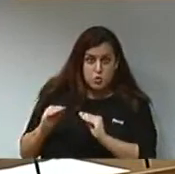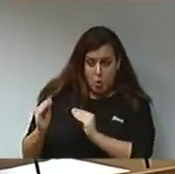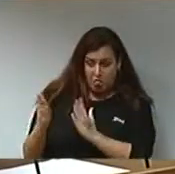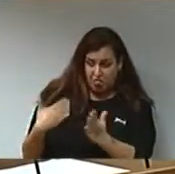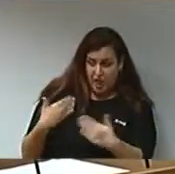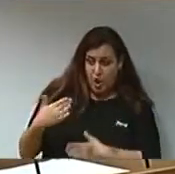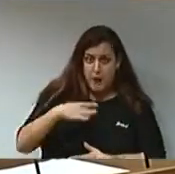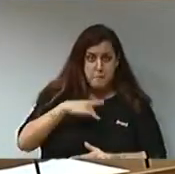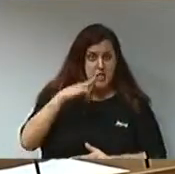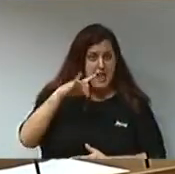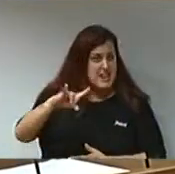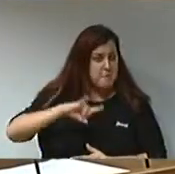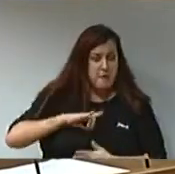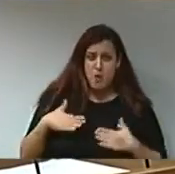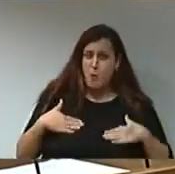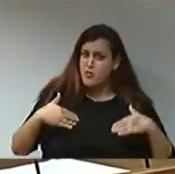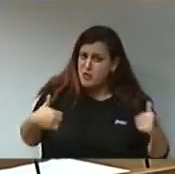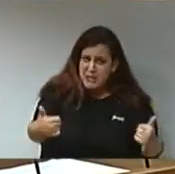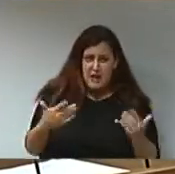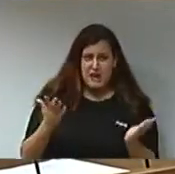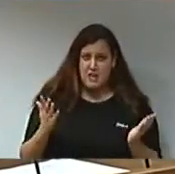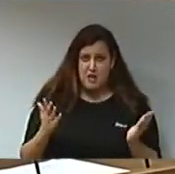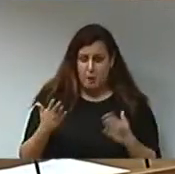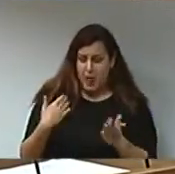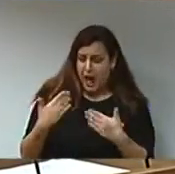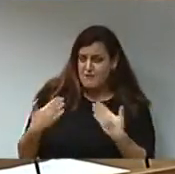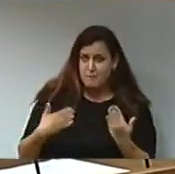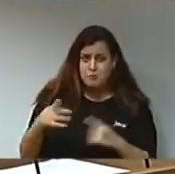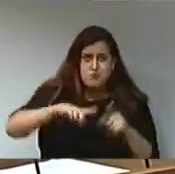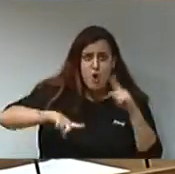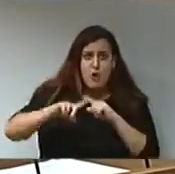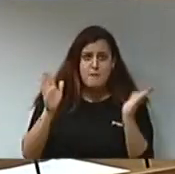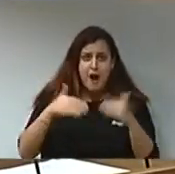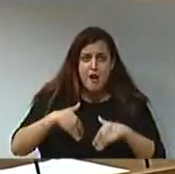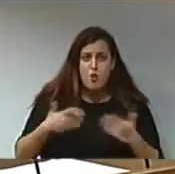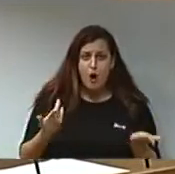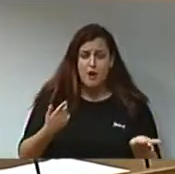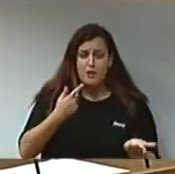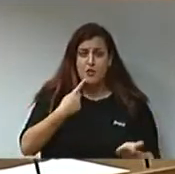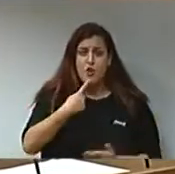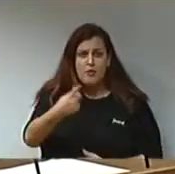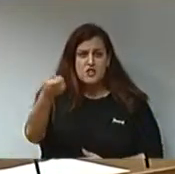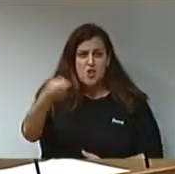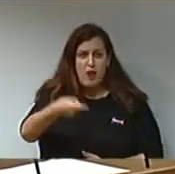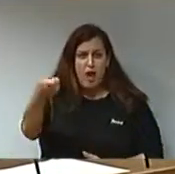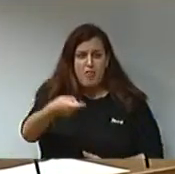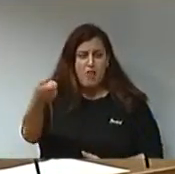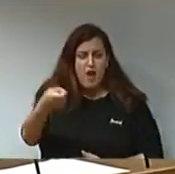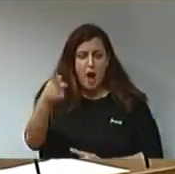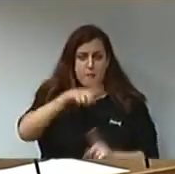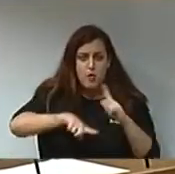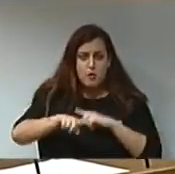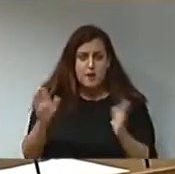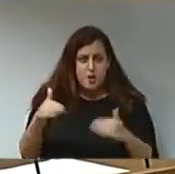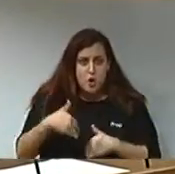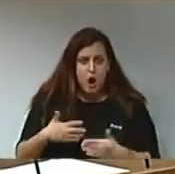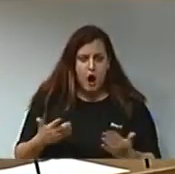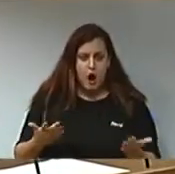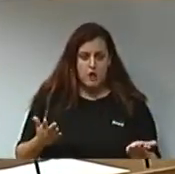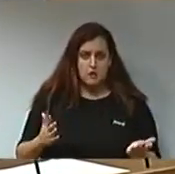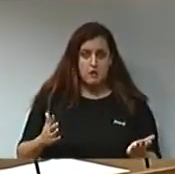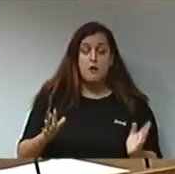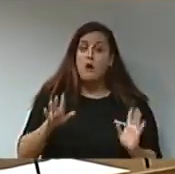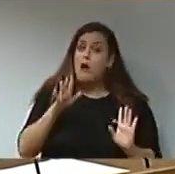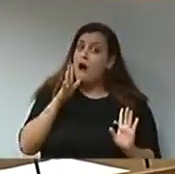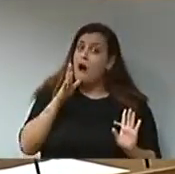Pot alçar el telèfon i en qualsevol moment jo estic disposat a dialogar amb ell. Cap problema. Ho he fet moltes vegades i no tinc cap tipus de problema. Ara bé,